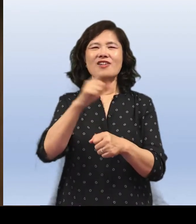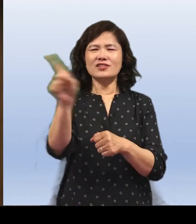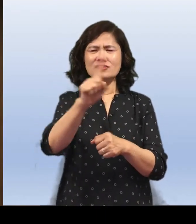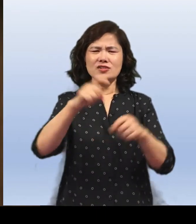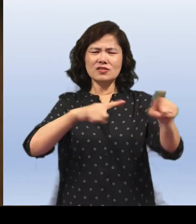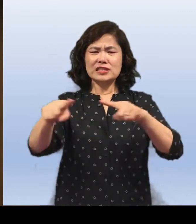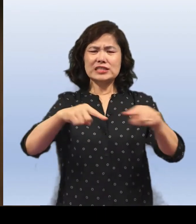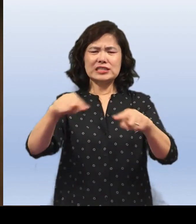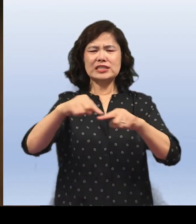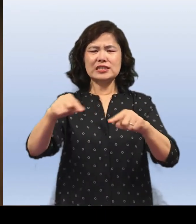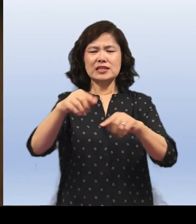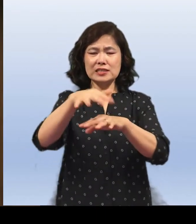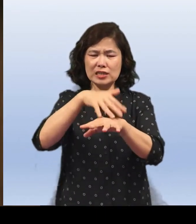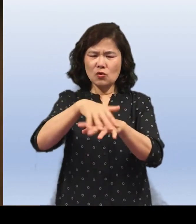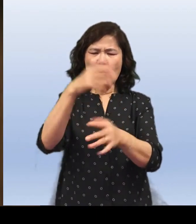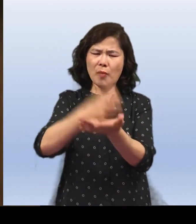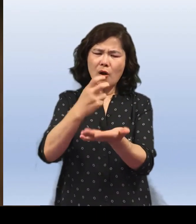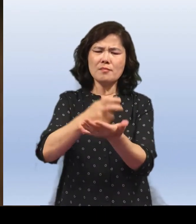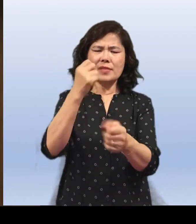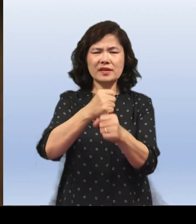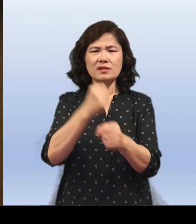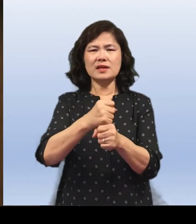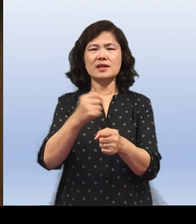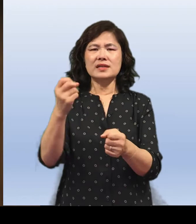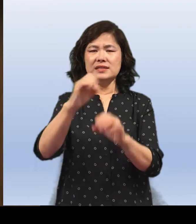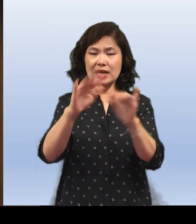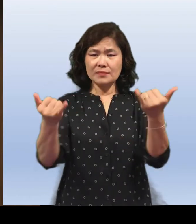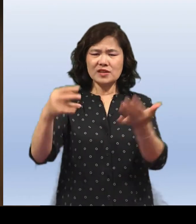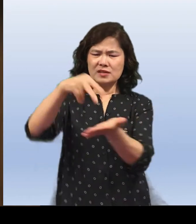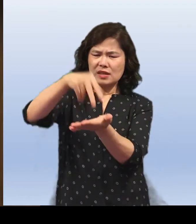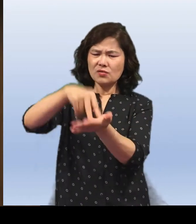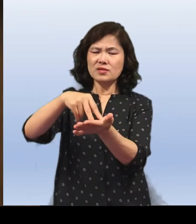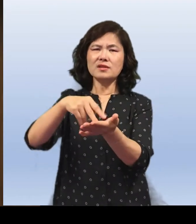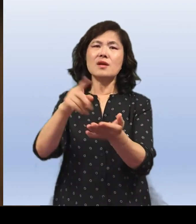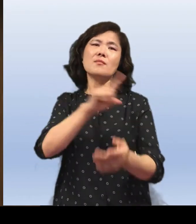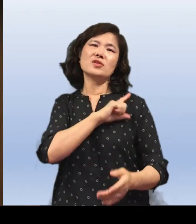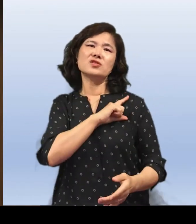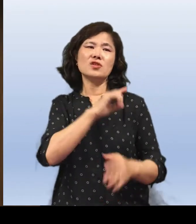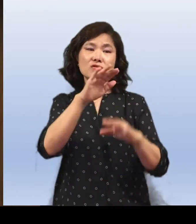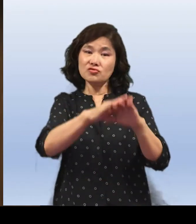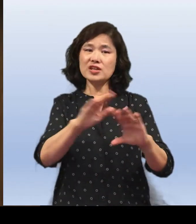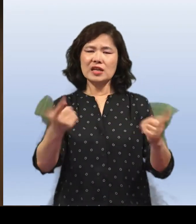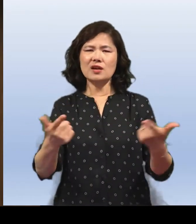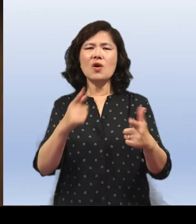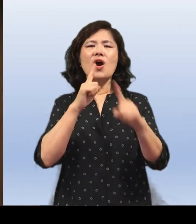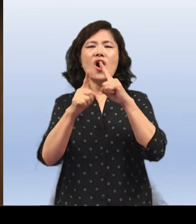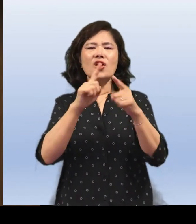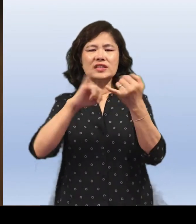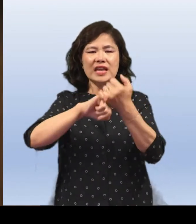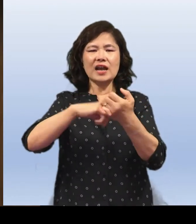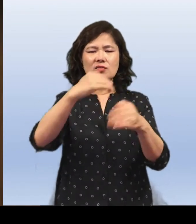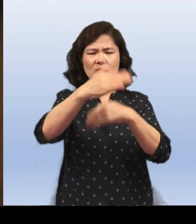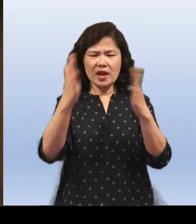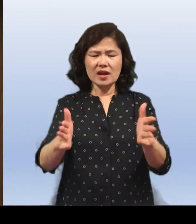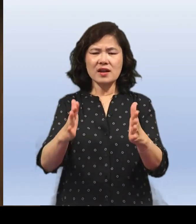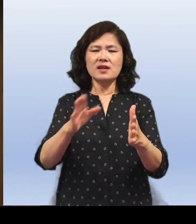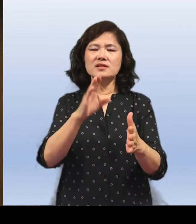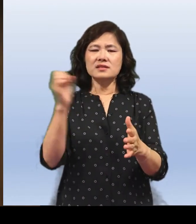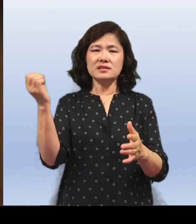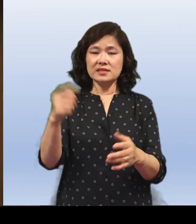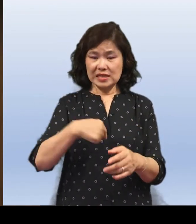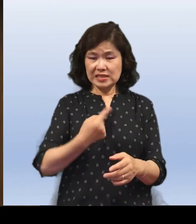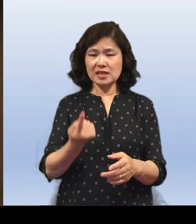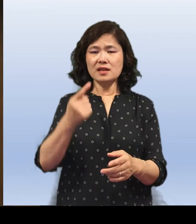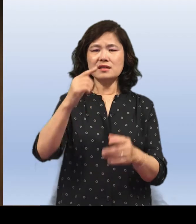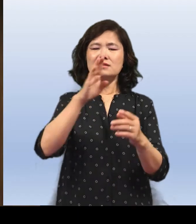제도를 정비하거나 사람들을 세워가는 일에 우선순위를 두지 아니하고 언약궤를 자신의 성으로 모시고 옴을